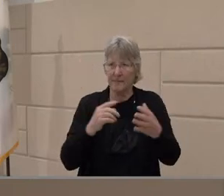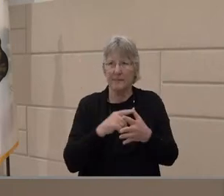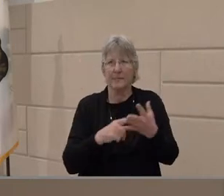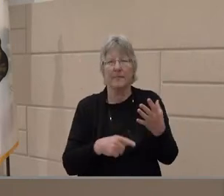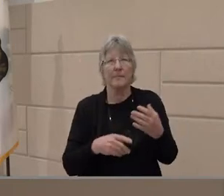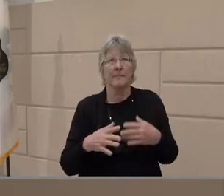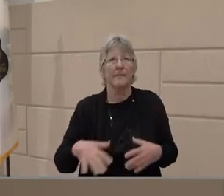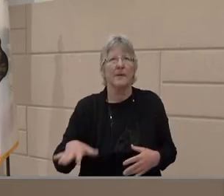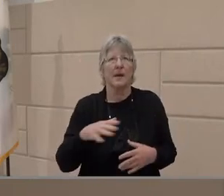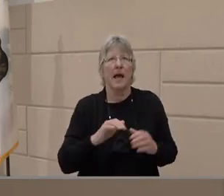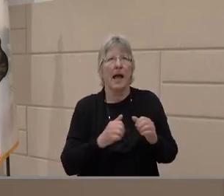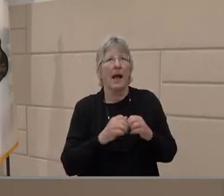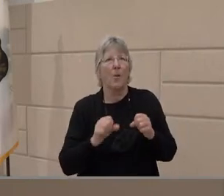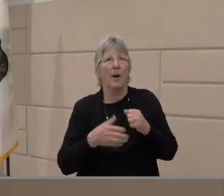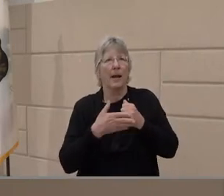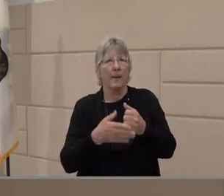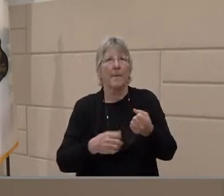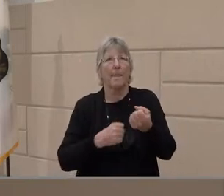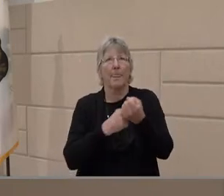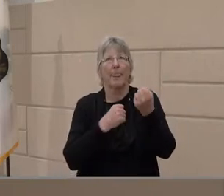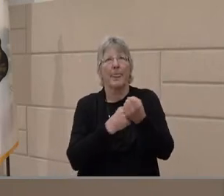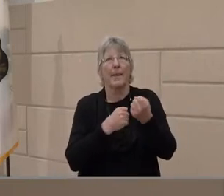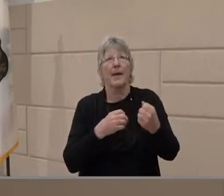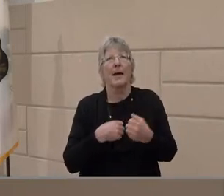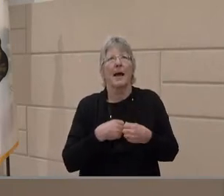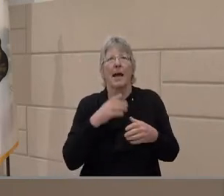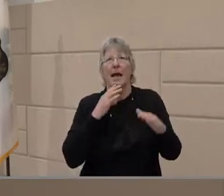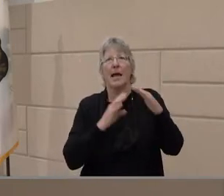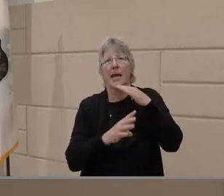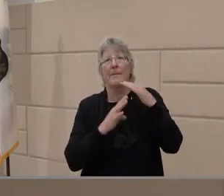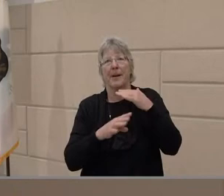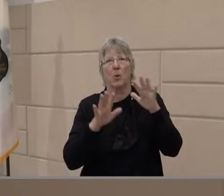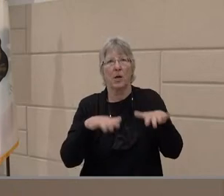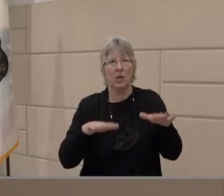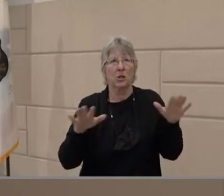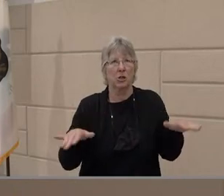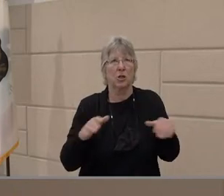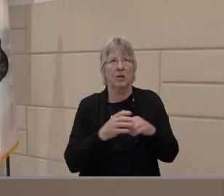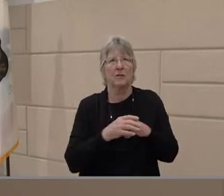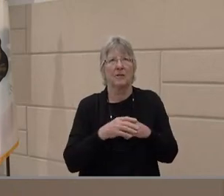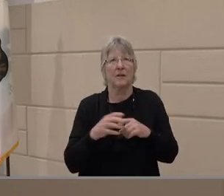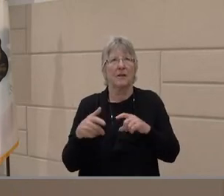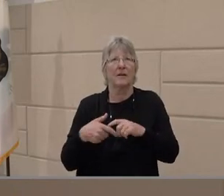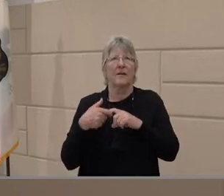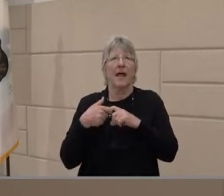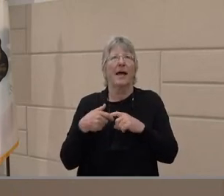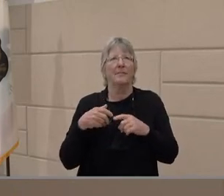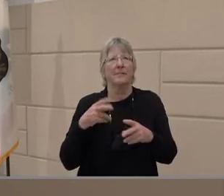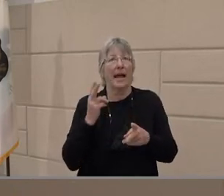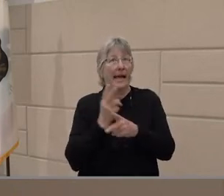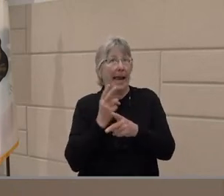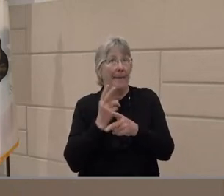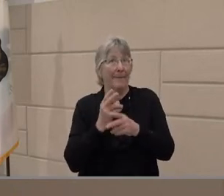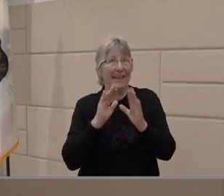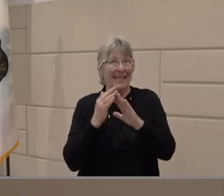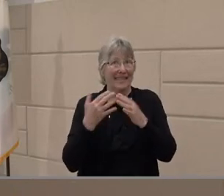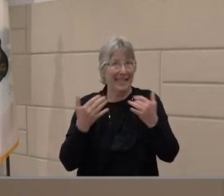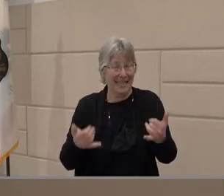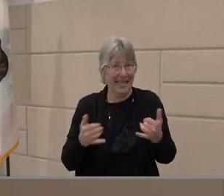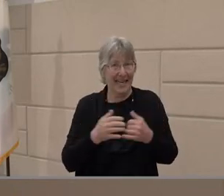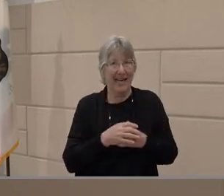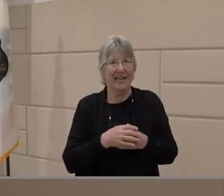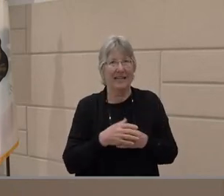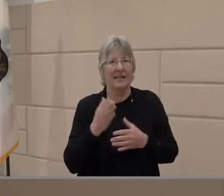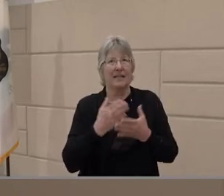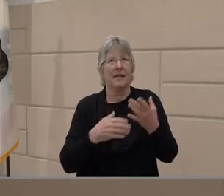เรียนดับใบจองดังถาตายังช่วยซะได้แก่หายถ้าจีจุนขณะ